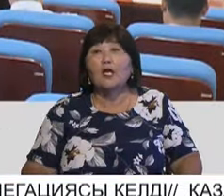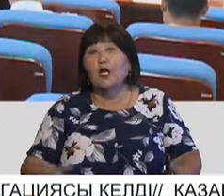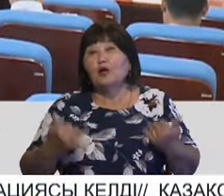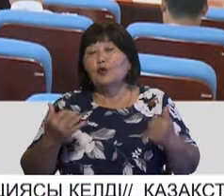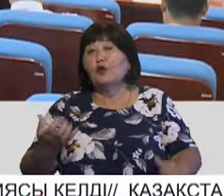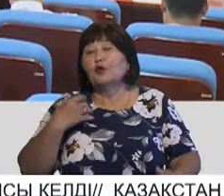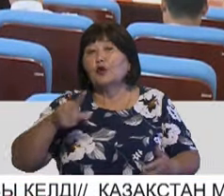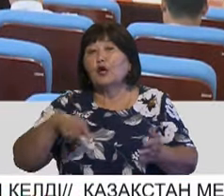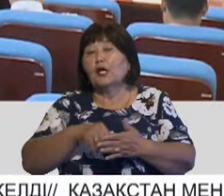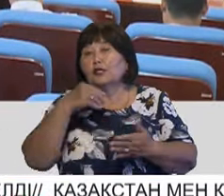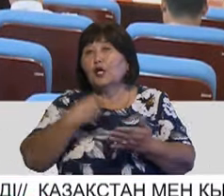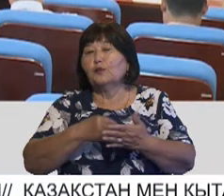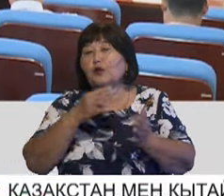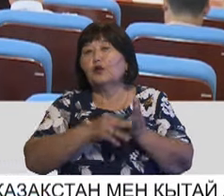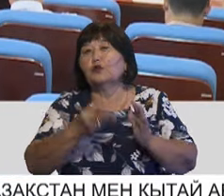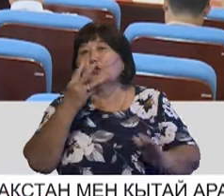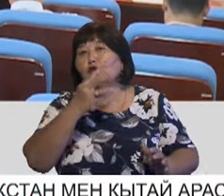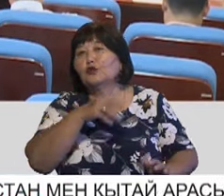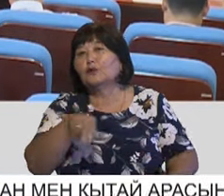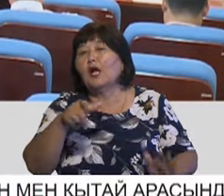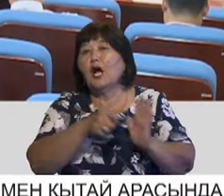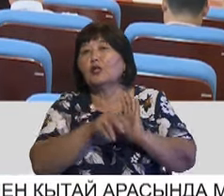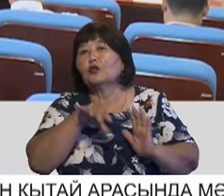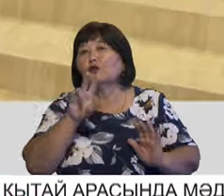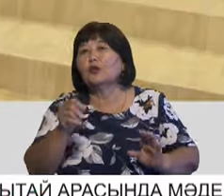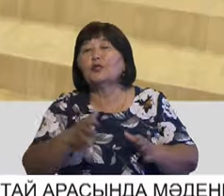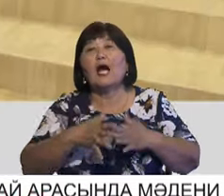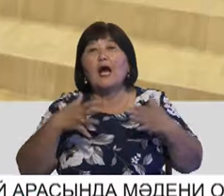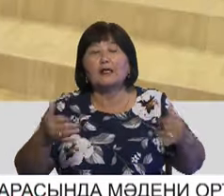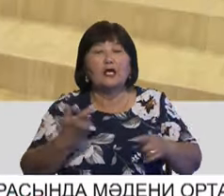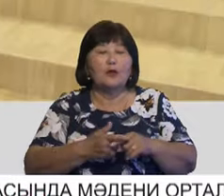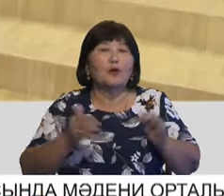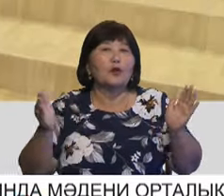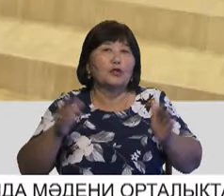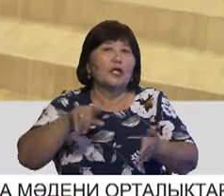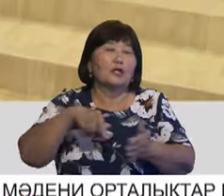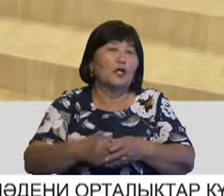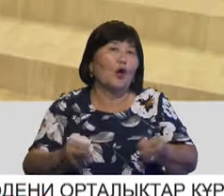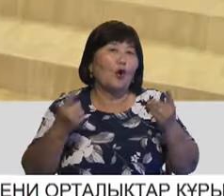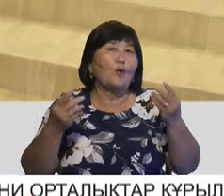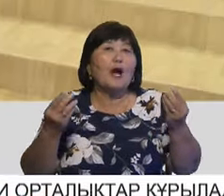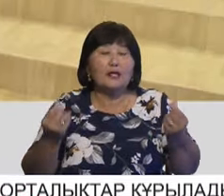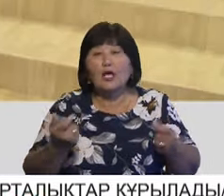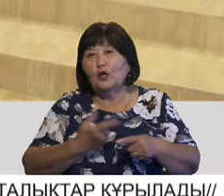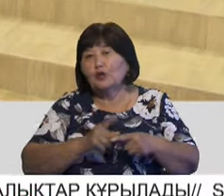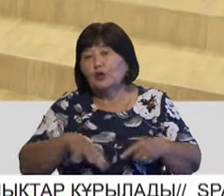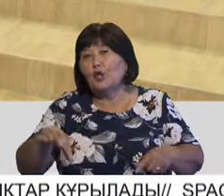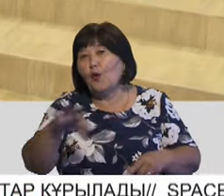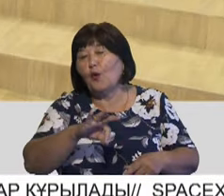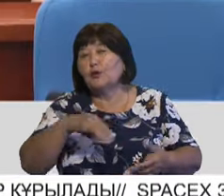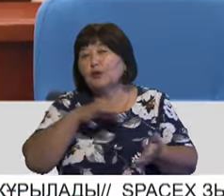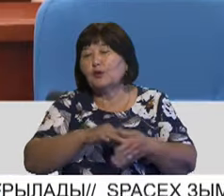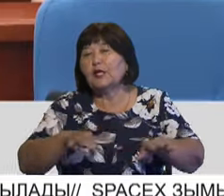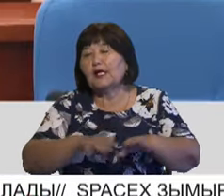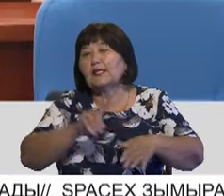Бүгінде Қызылорда қаласының бюджеті 93 миллиард 600 миллион теңгеден асып жығылады. Бұл шағын шаһар үшін қомақты қаржы. Сондықтан облыс